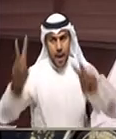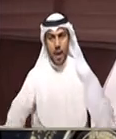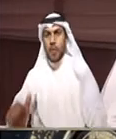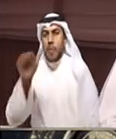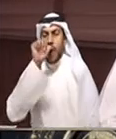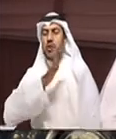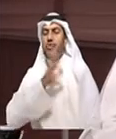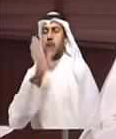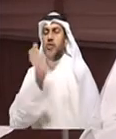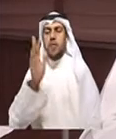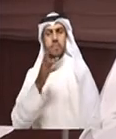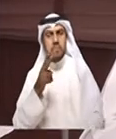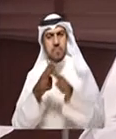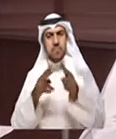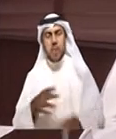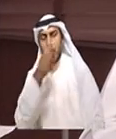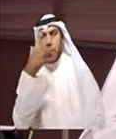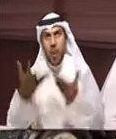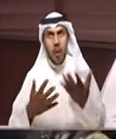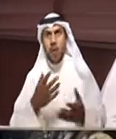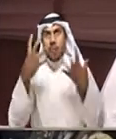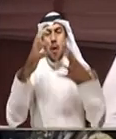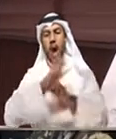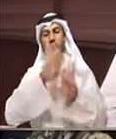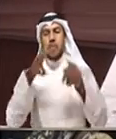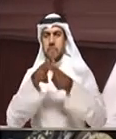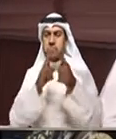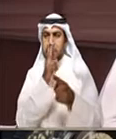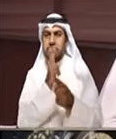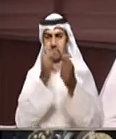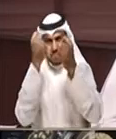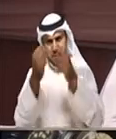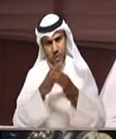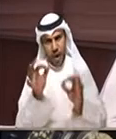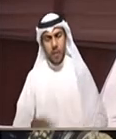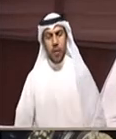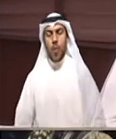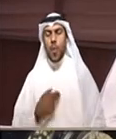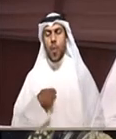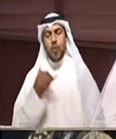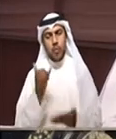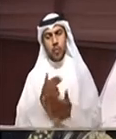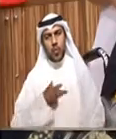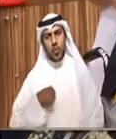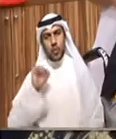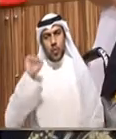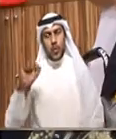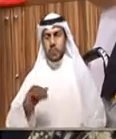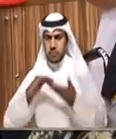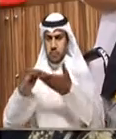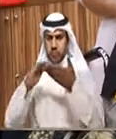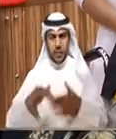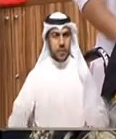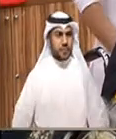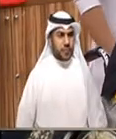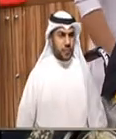والمدني والحريق والتكييف، وهذه كلها خدمات تقدم للقطاع بشكل عام. دور الرعاية